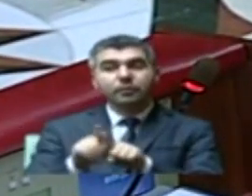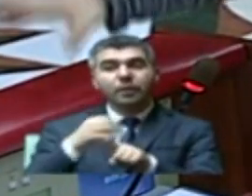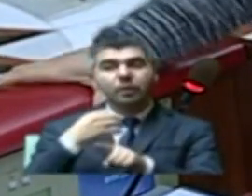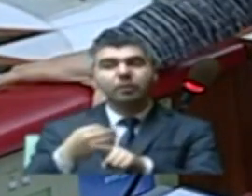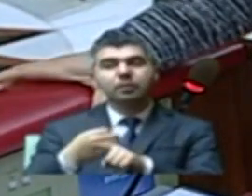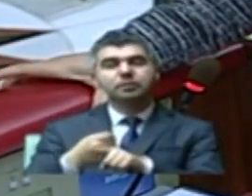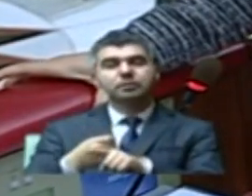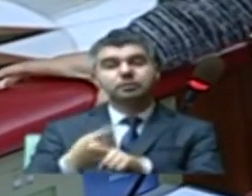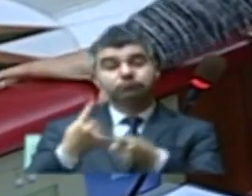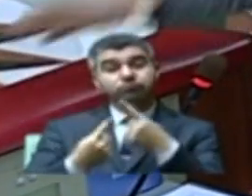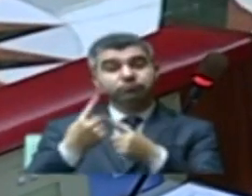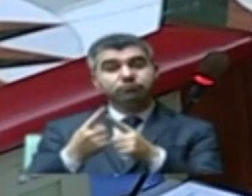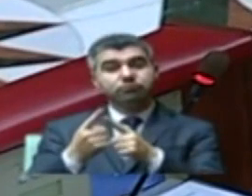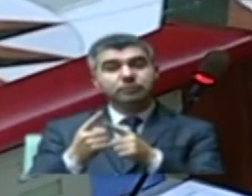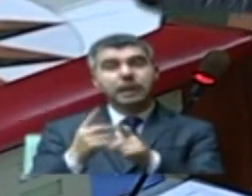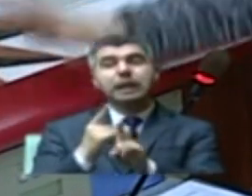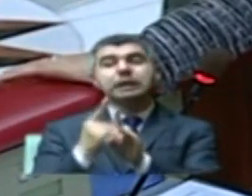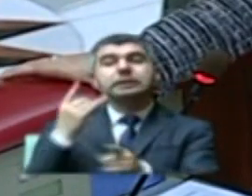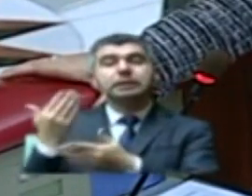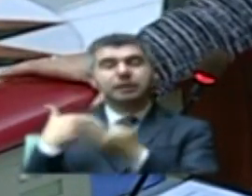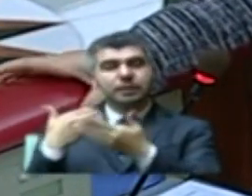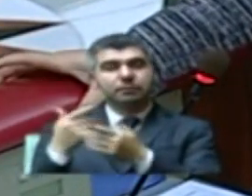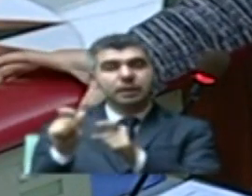فاش كانت عندنا شكايات من مختلف